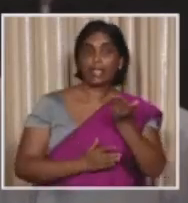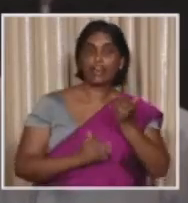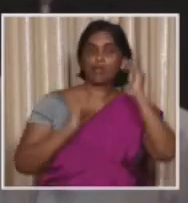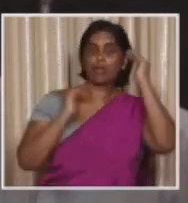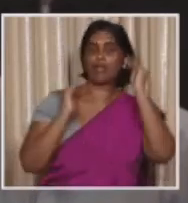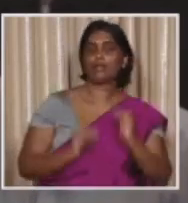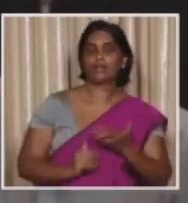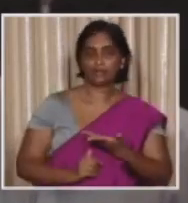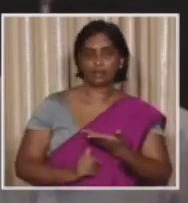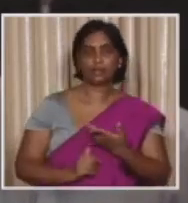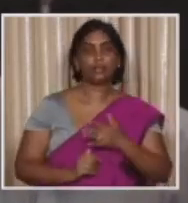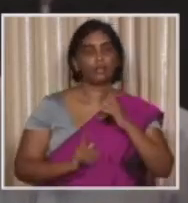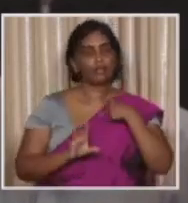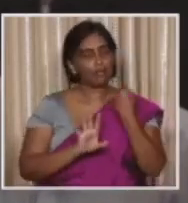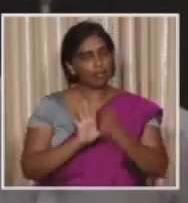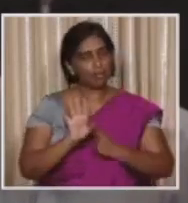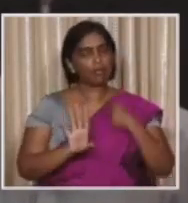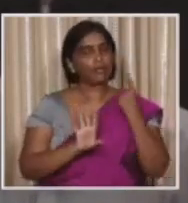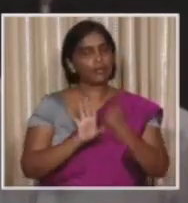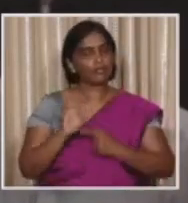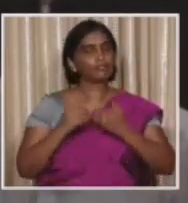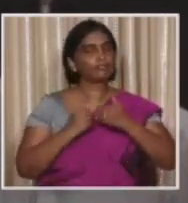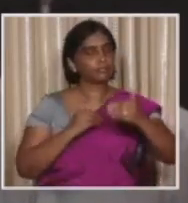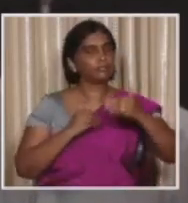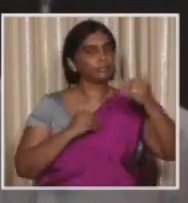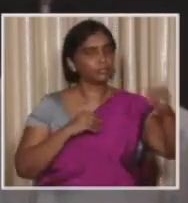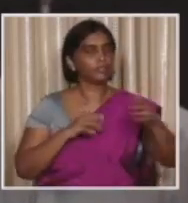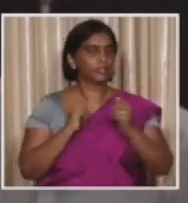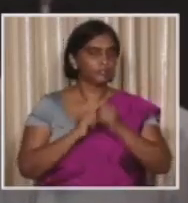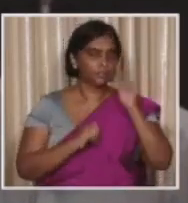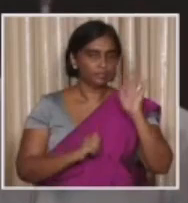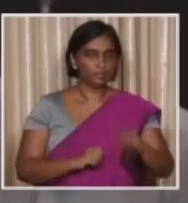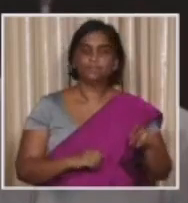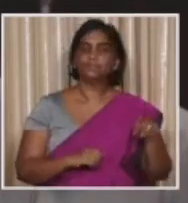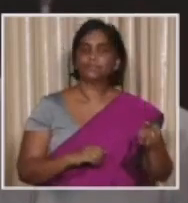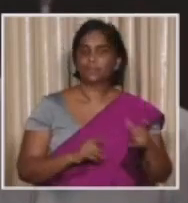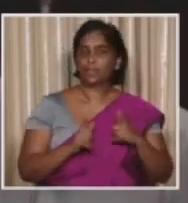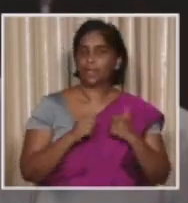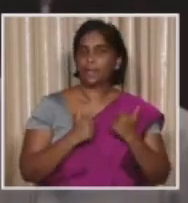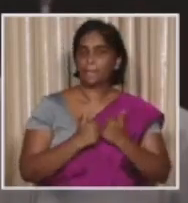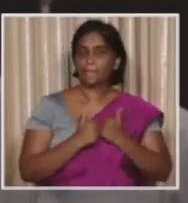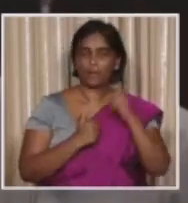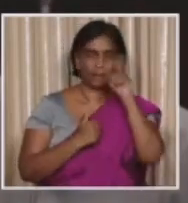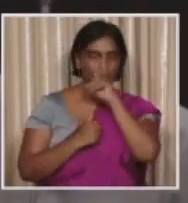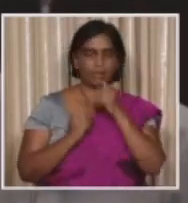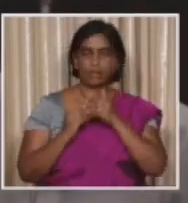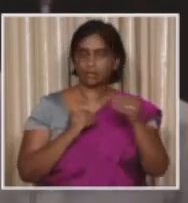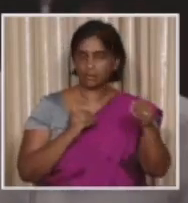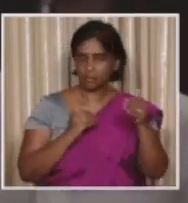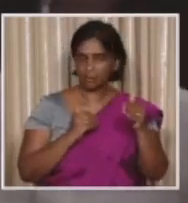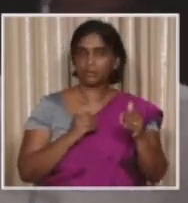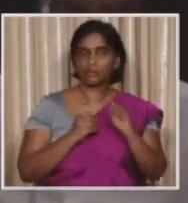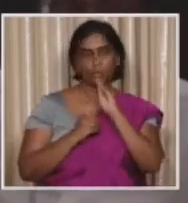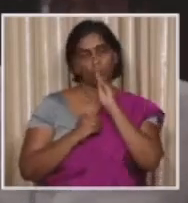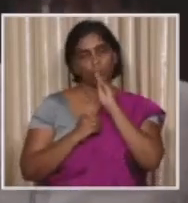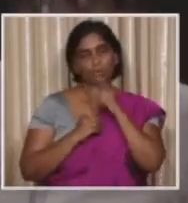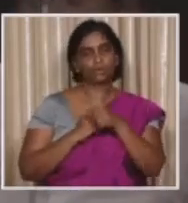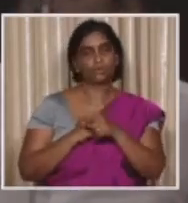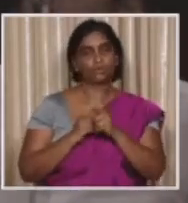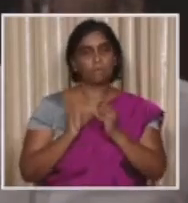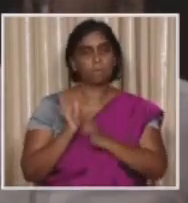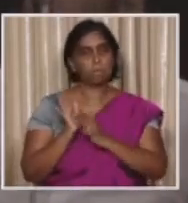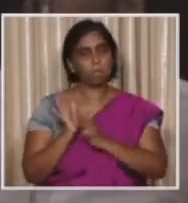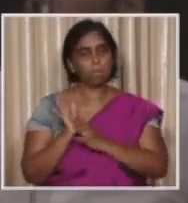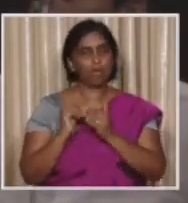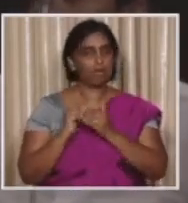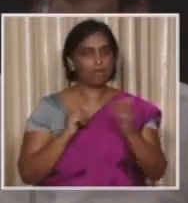වෙනකොට. ඒක හැම අවුරුද්දම කාලවකවානුවක් තියෙන සිදුවෙන. දැන් අප්‍රේල් මාසය වගේ ගත්තම, සාමාන්‍යයෙන් ගත්තොත් එම මාර්තු මාසය